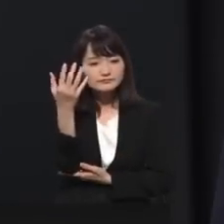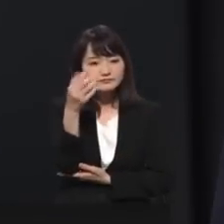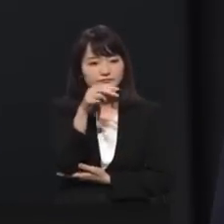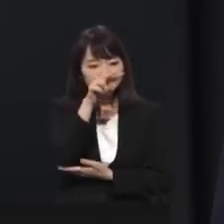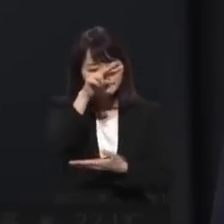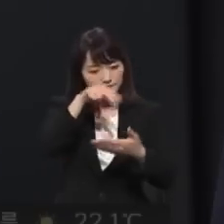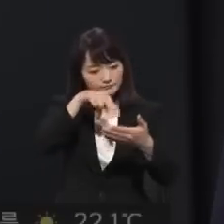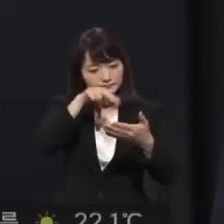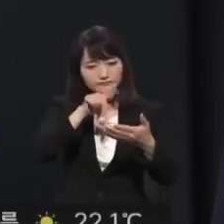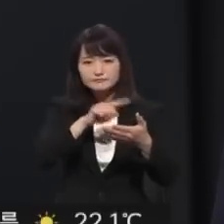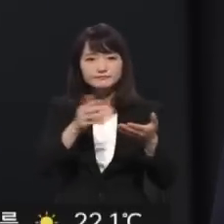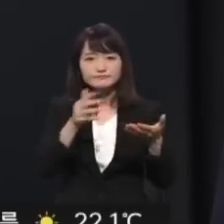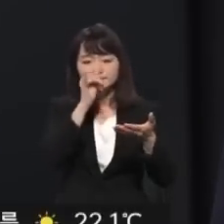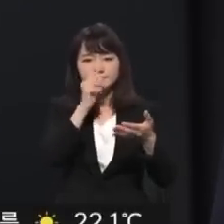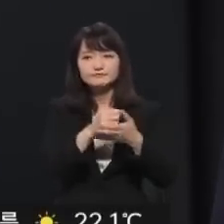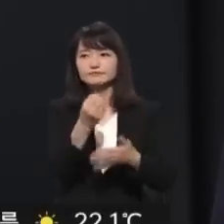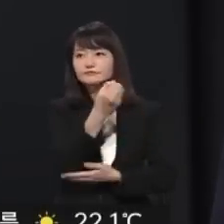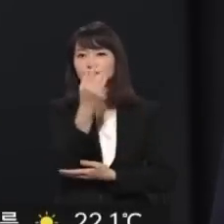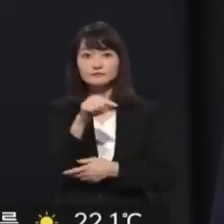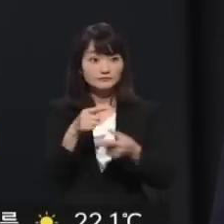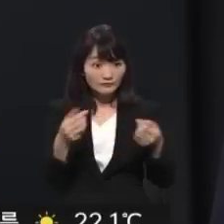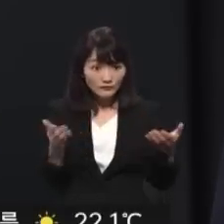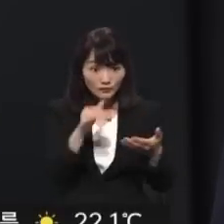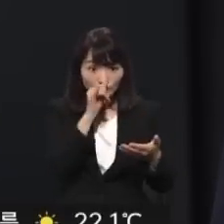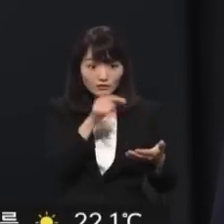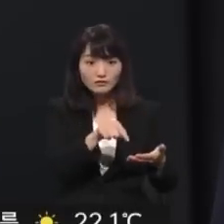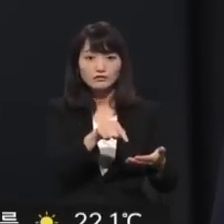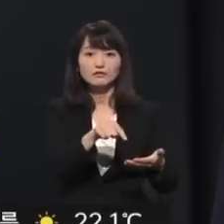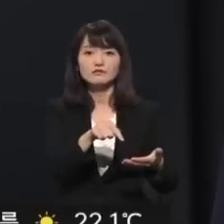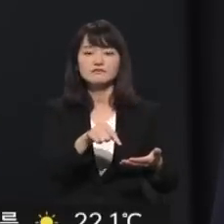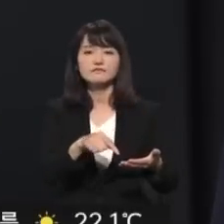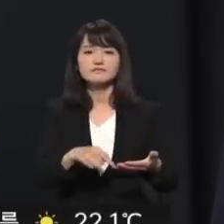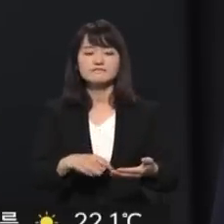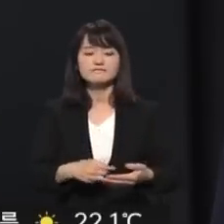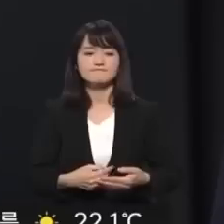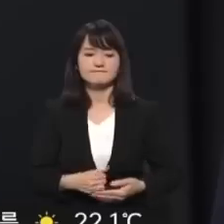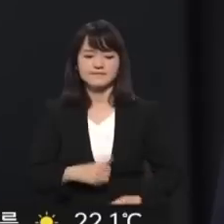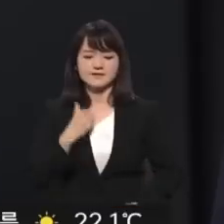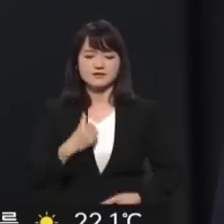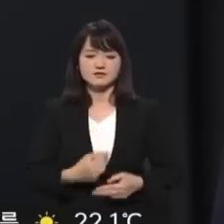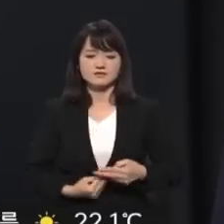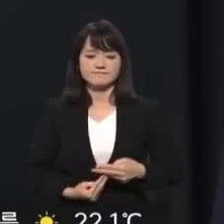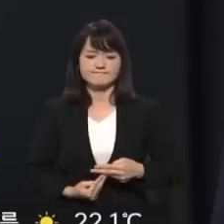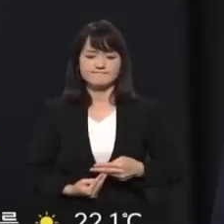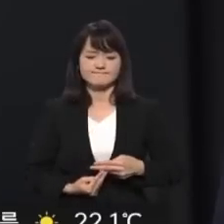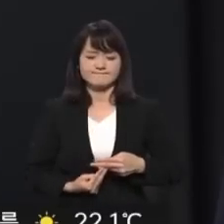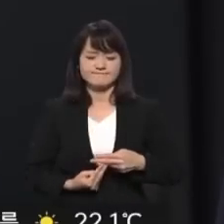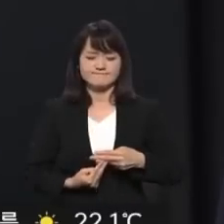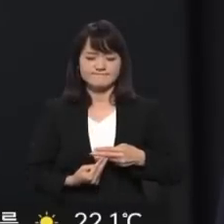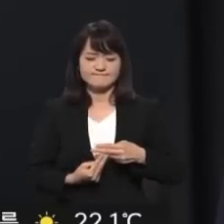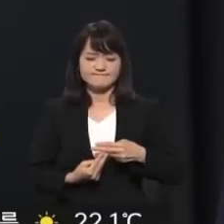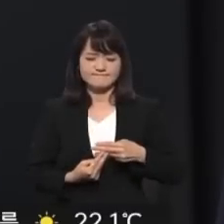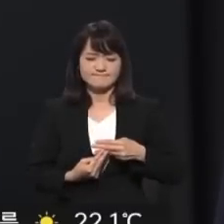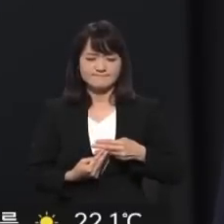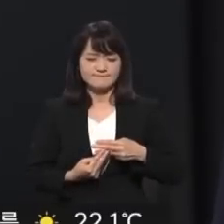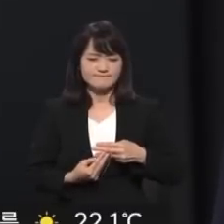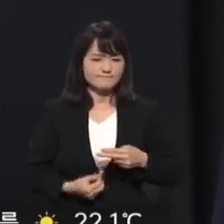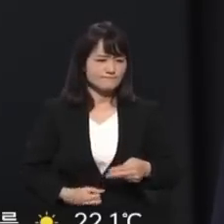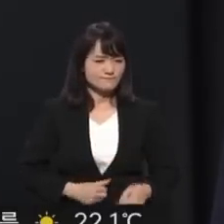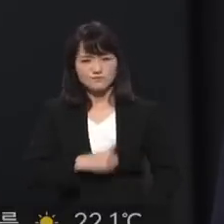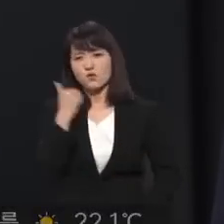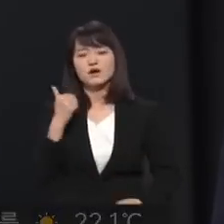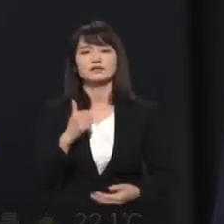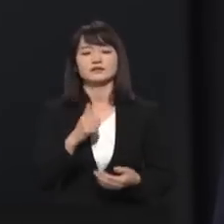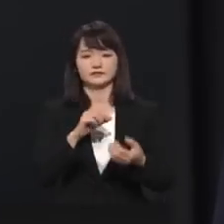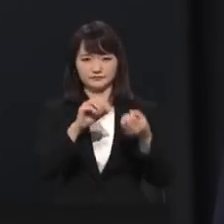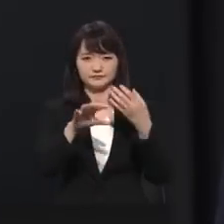무슨 일이 생길 때 신문에서 어디 론 일이 있었어 이게 제 쌓이다 보니까 이제 그런 마음에 그냥 펼쳐졌던 것 같습니다